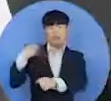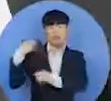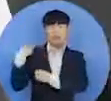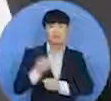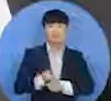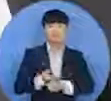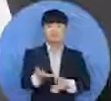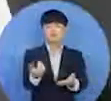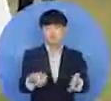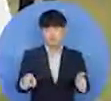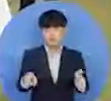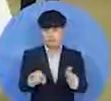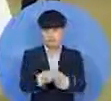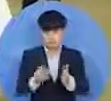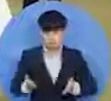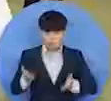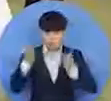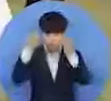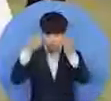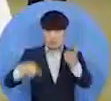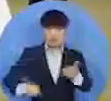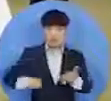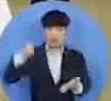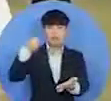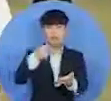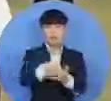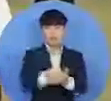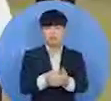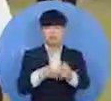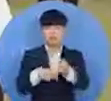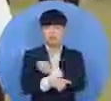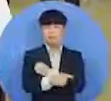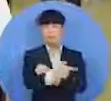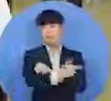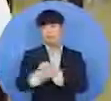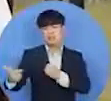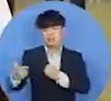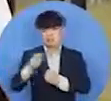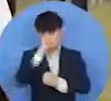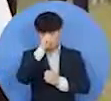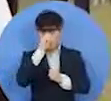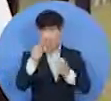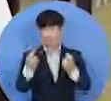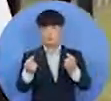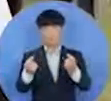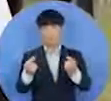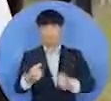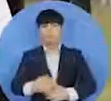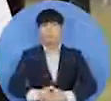있도록 조국에 봉사하는 것을 단임하는 의미 깊은 달이 되었으면 합니다.